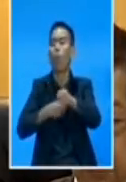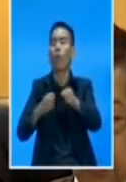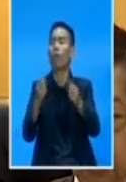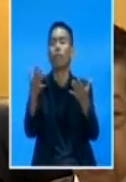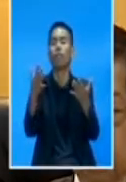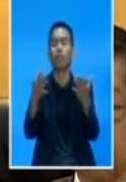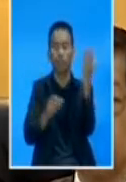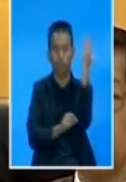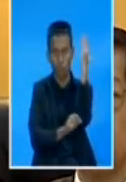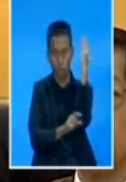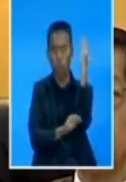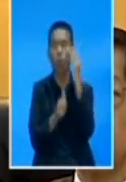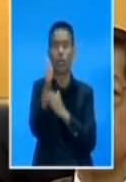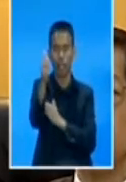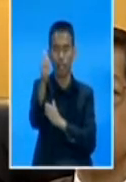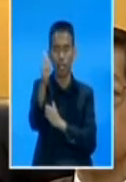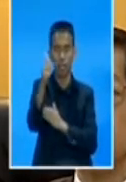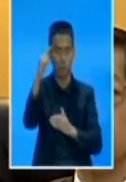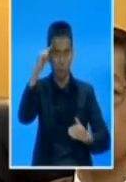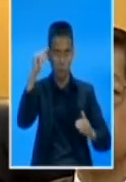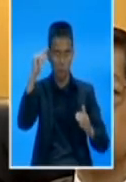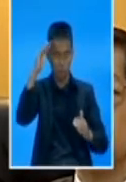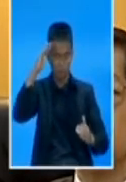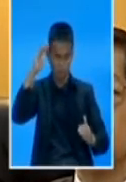สิงคโปร์เขาตำรวจเขาเก่งเลยครับ